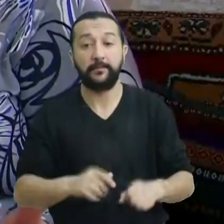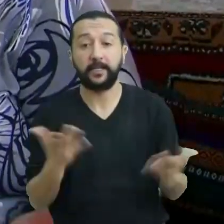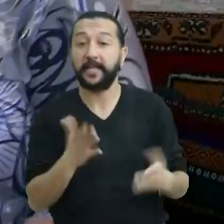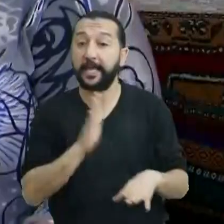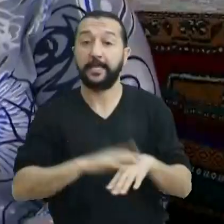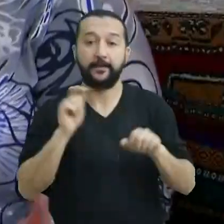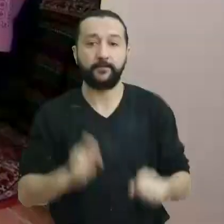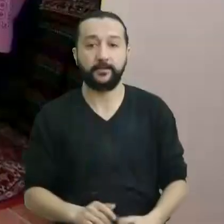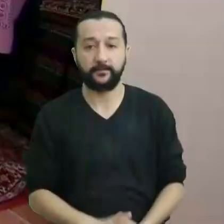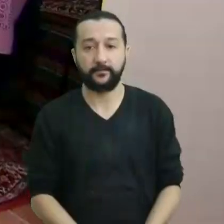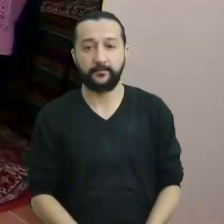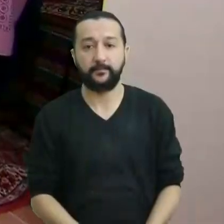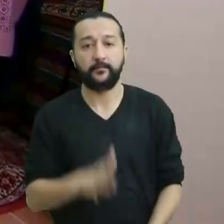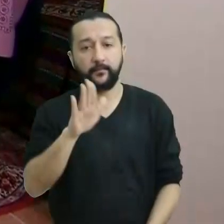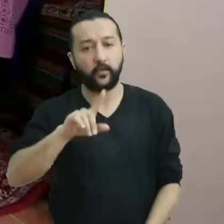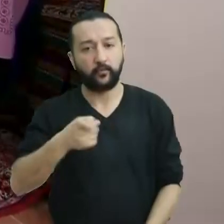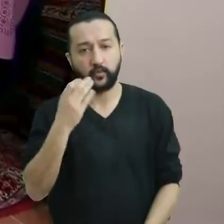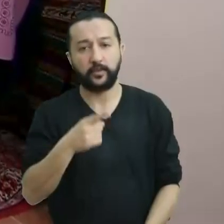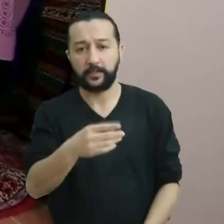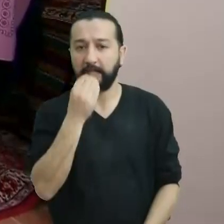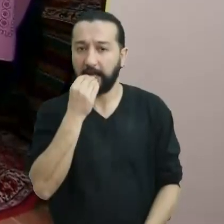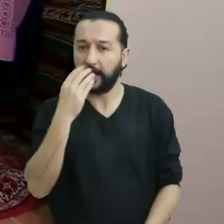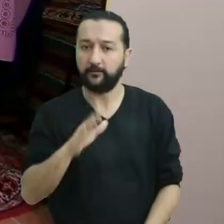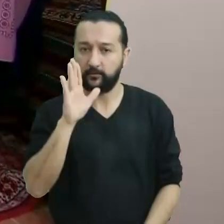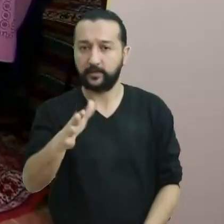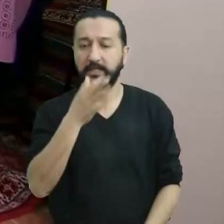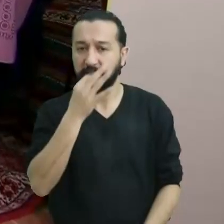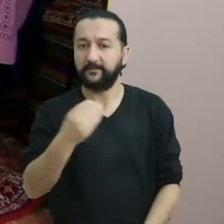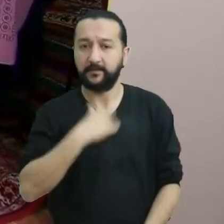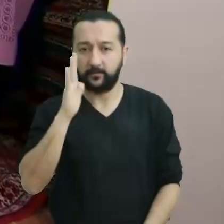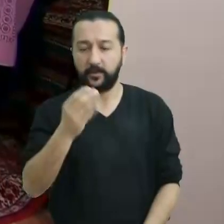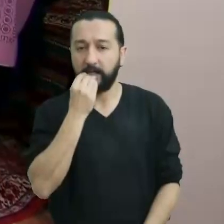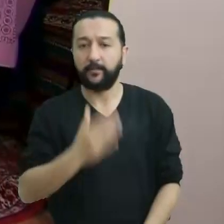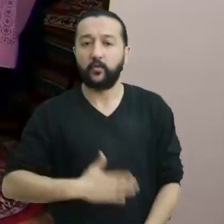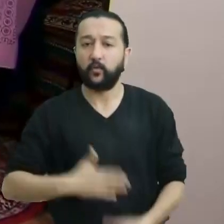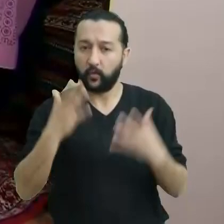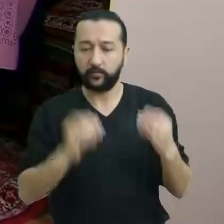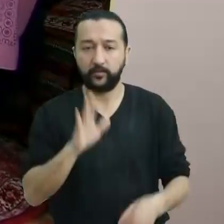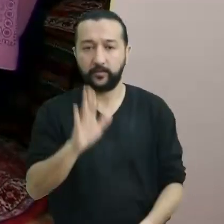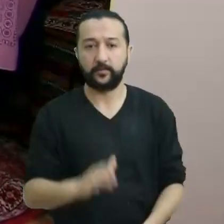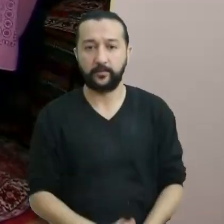ne yaparız? Buluruz düşünürüz merak etme. Bir giyelim ya yemek yedirmediniz ya. Allah'a bir karnımı doyurayım.